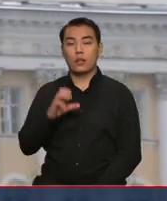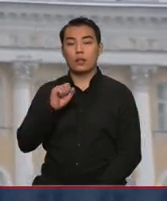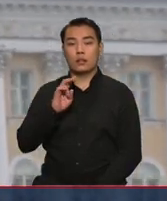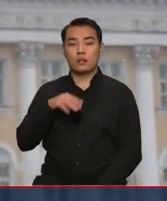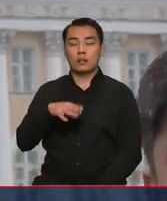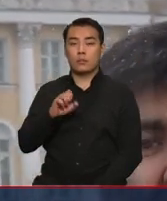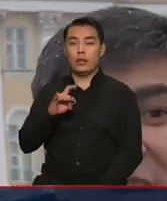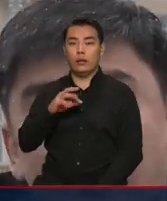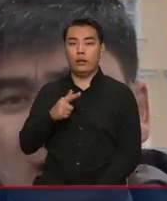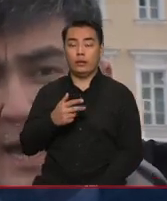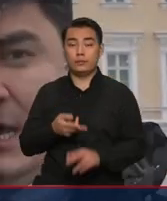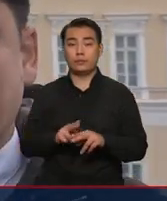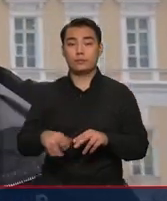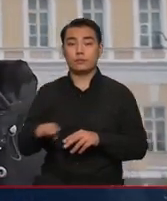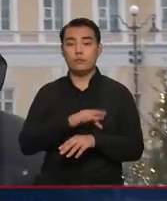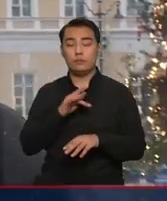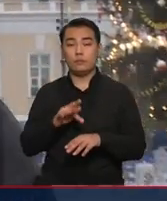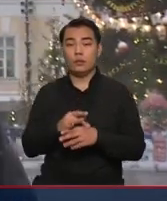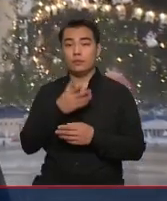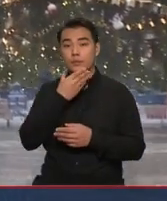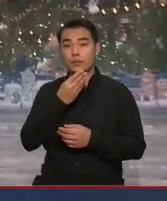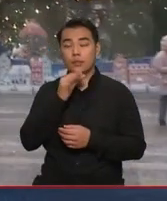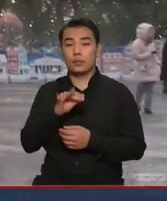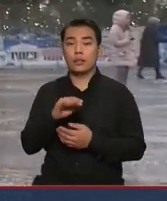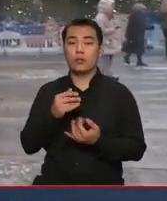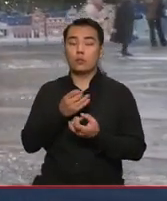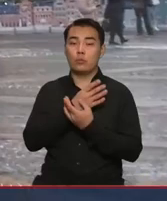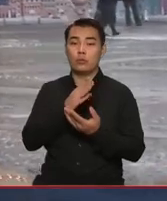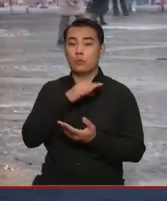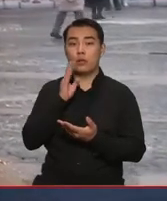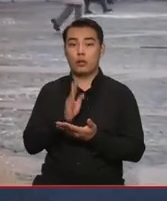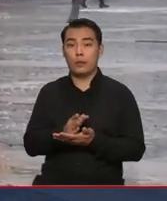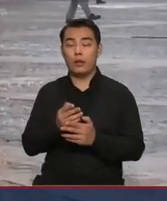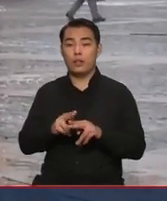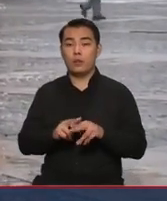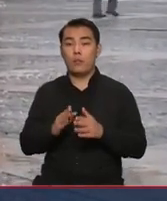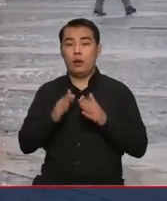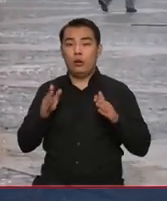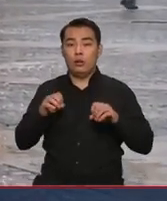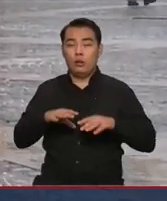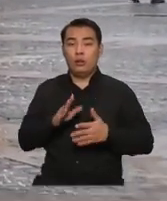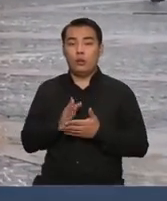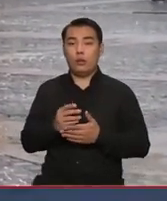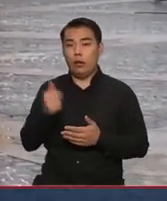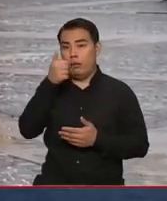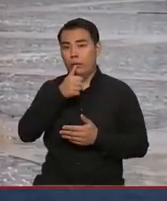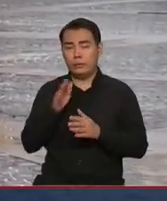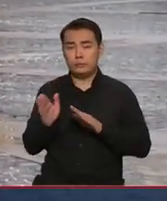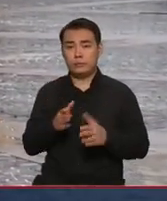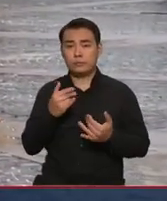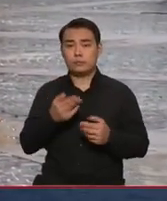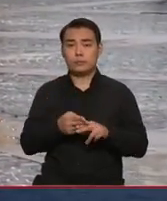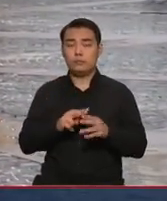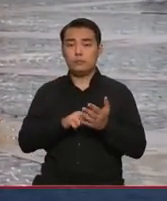Санкт-Петербург асқа қары ажарлығала. Сәнмен бірге саяси мәнде бар. Мұнда үлкен шешімдер қабылданады. Жылды қорытындылап келешекке